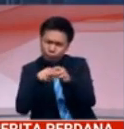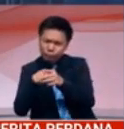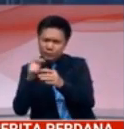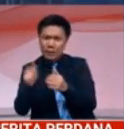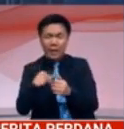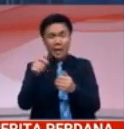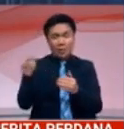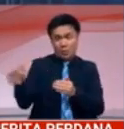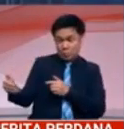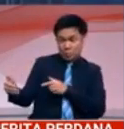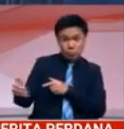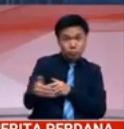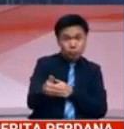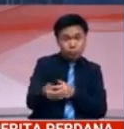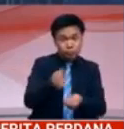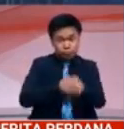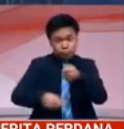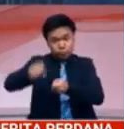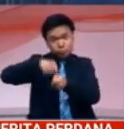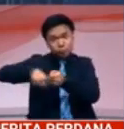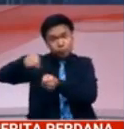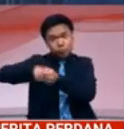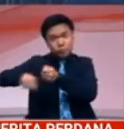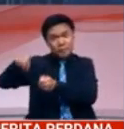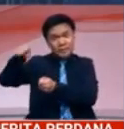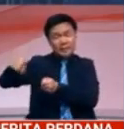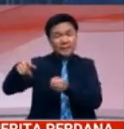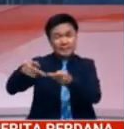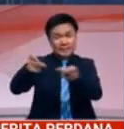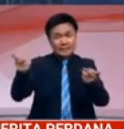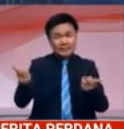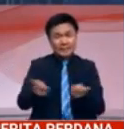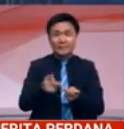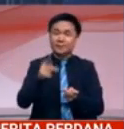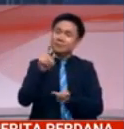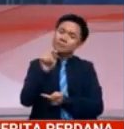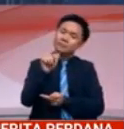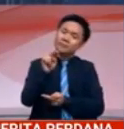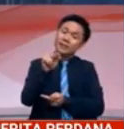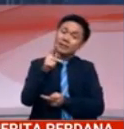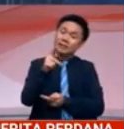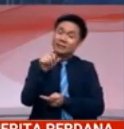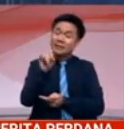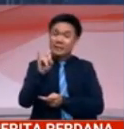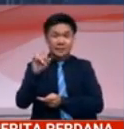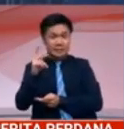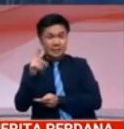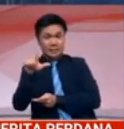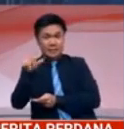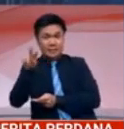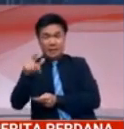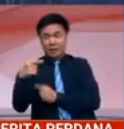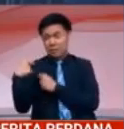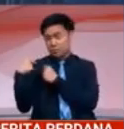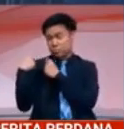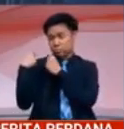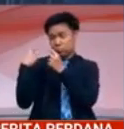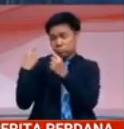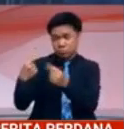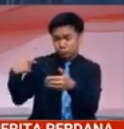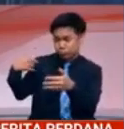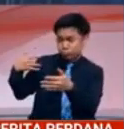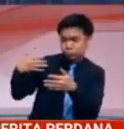memajukan industri perikanan di kawasan mereka. Pengkalan Nelayan Jalan Tangki Klang yang telah wujud berpuluh tahun dan